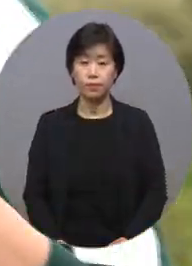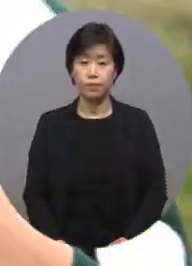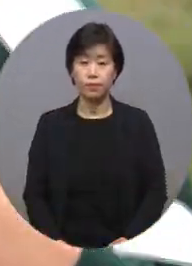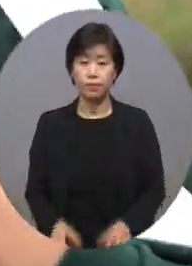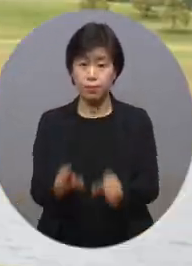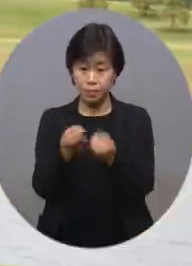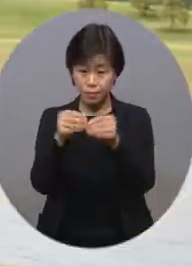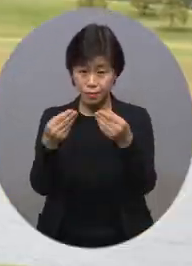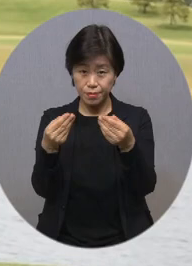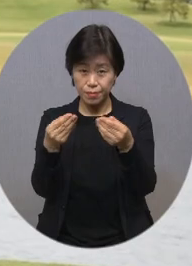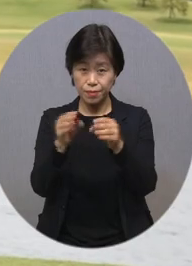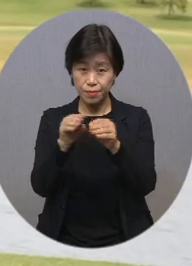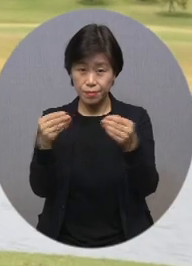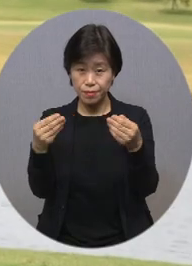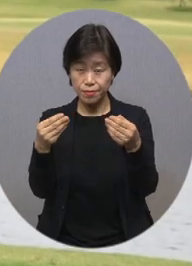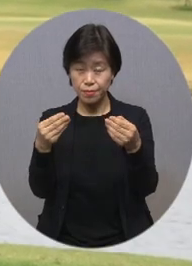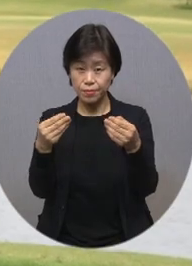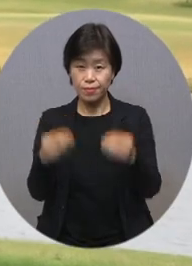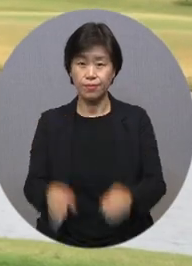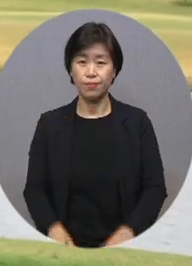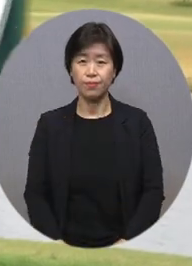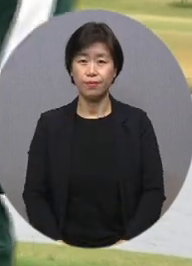마이너스 마이너스 마이너스.